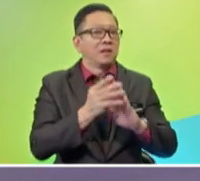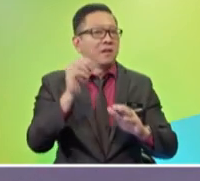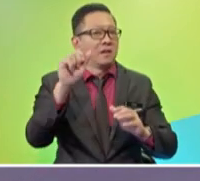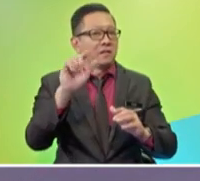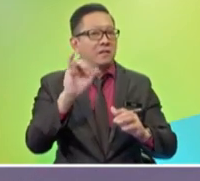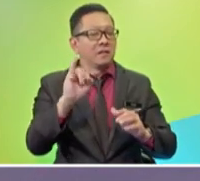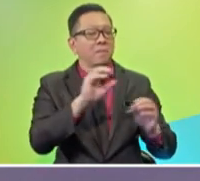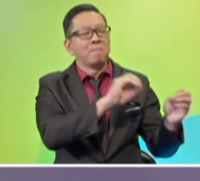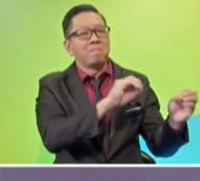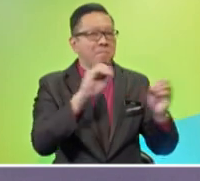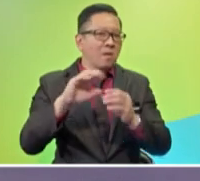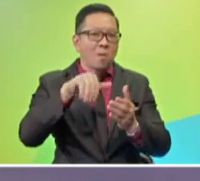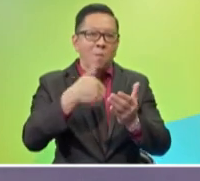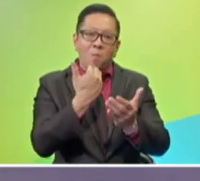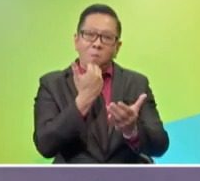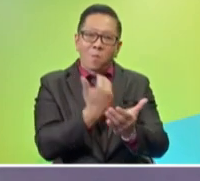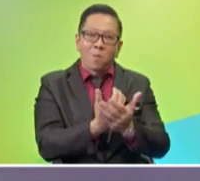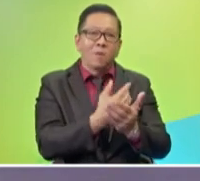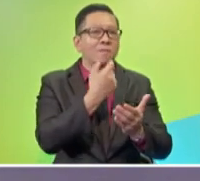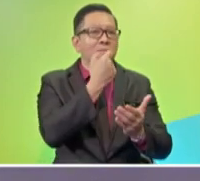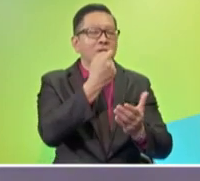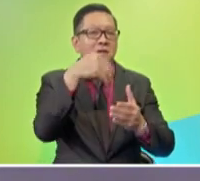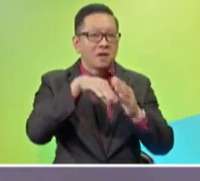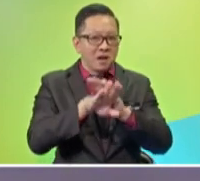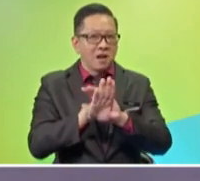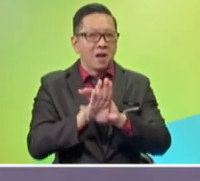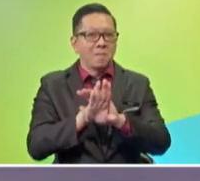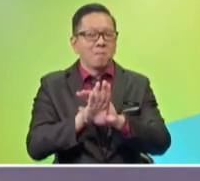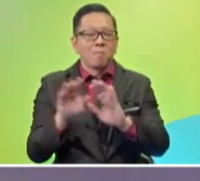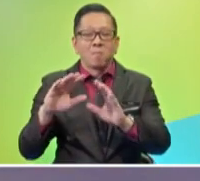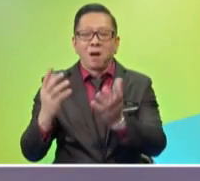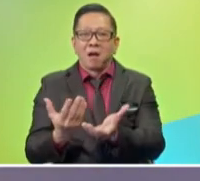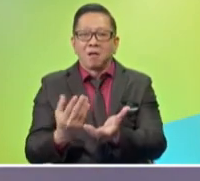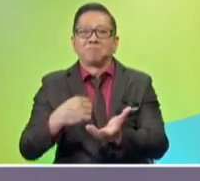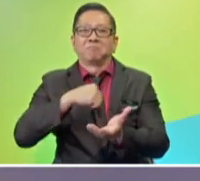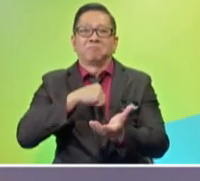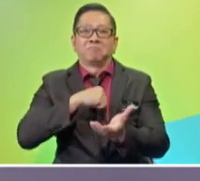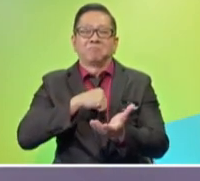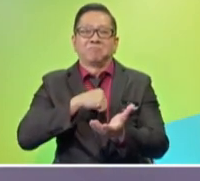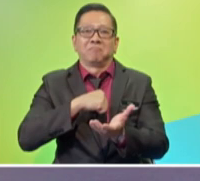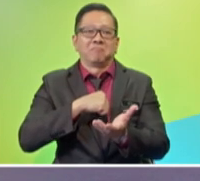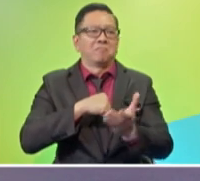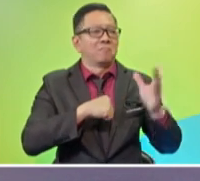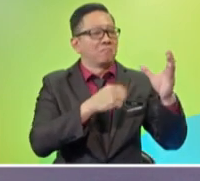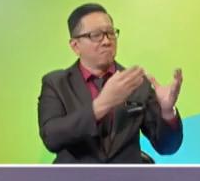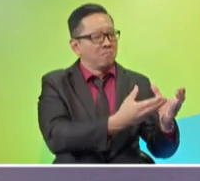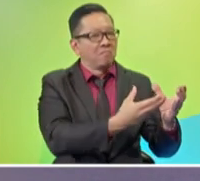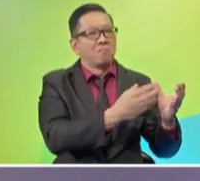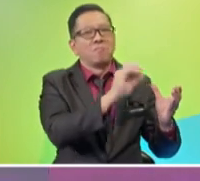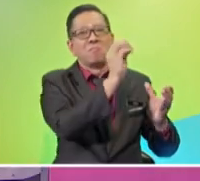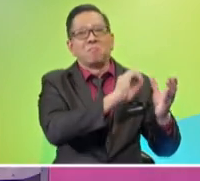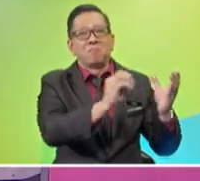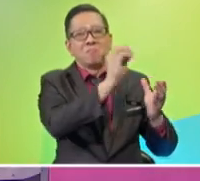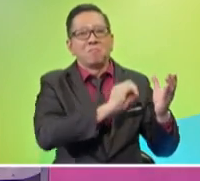ke semua biskut-biskut ke dalam botolnya dan biskut di dalam botol tadi telah kosong. Tak ada apa-apa botol tu. Jadi ia